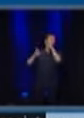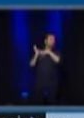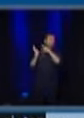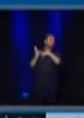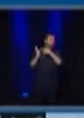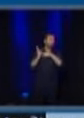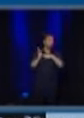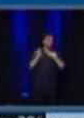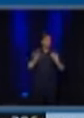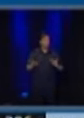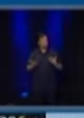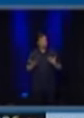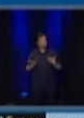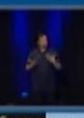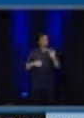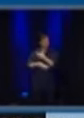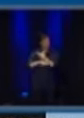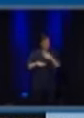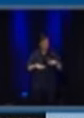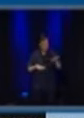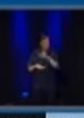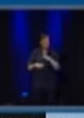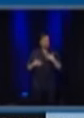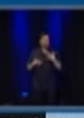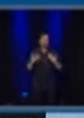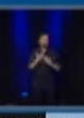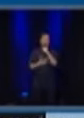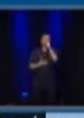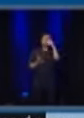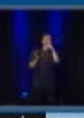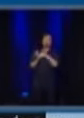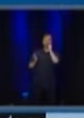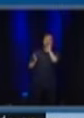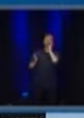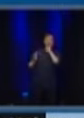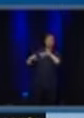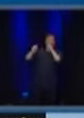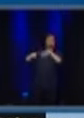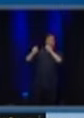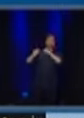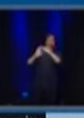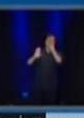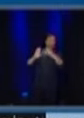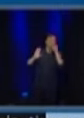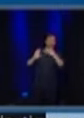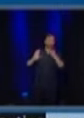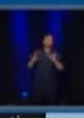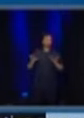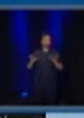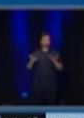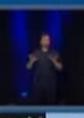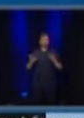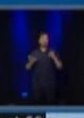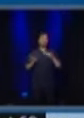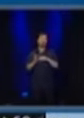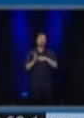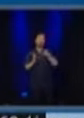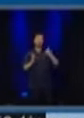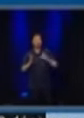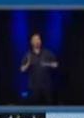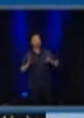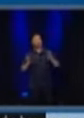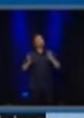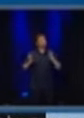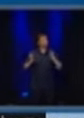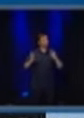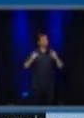est revenu au-dessus de 10 000 cas par jour. Je comprends, il faut peut-être enlever un zéro là, pour comparer avec le Québec, compte